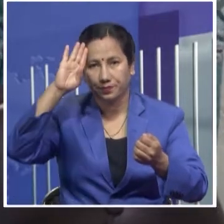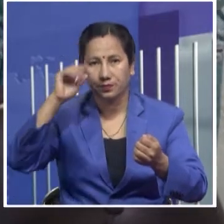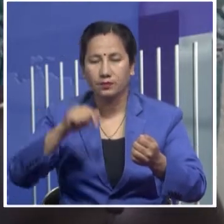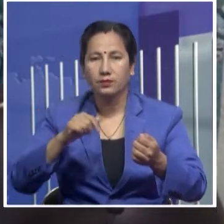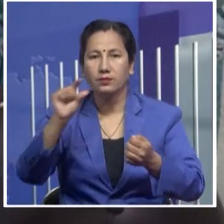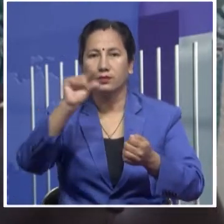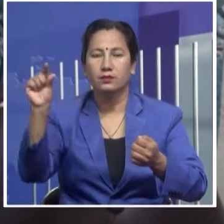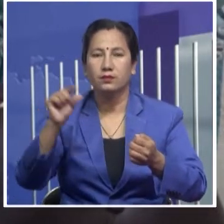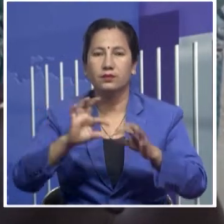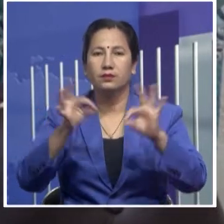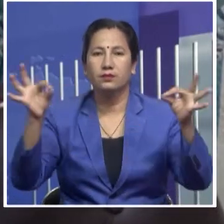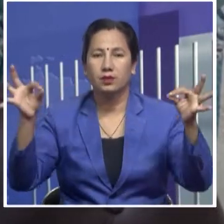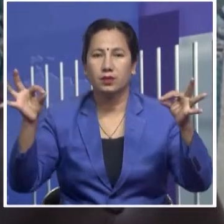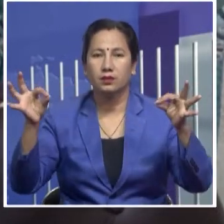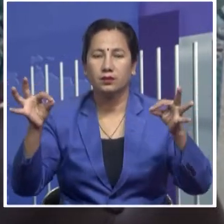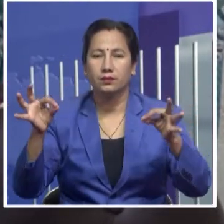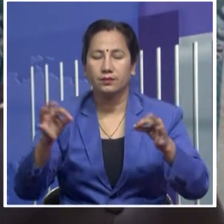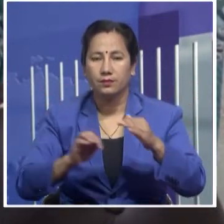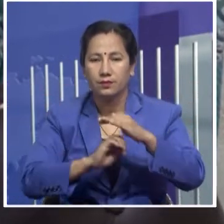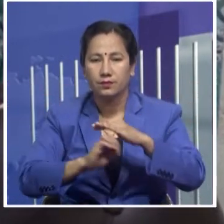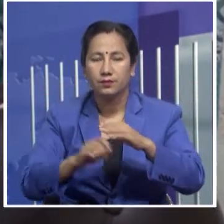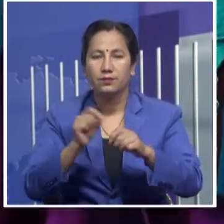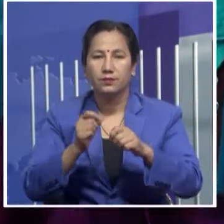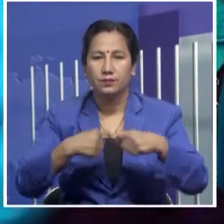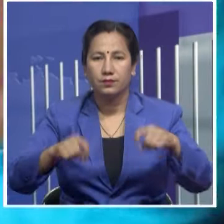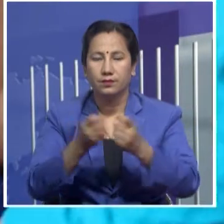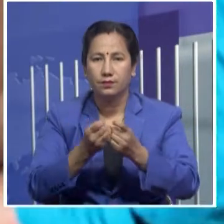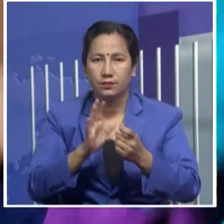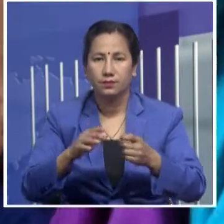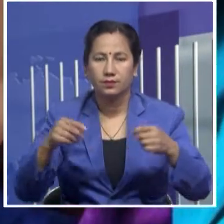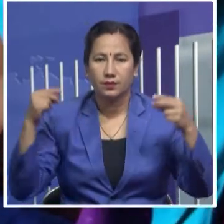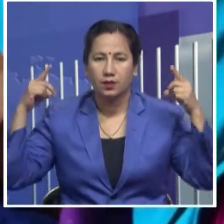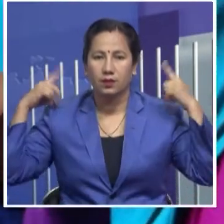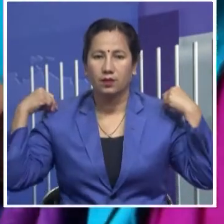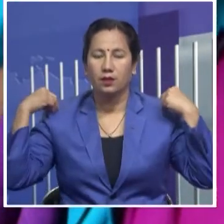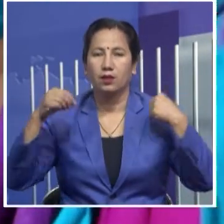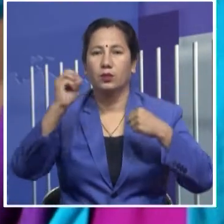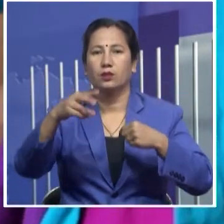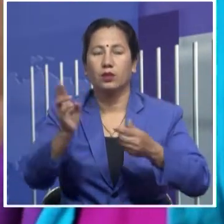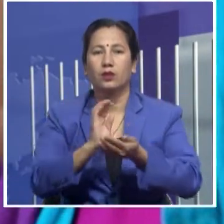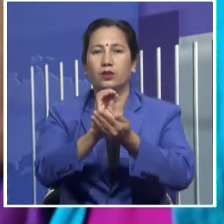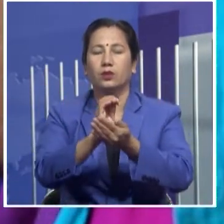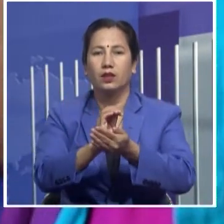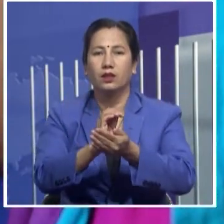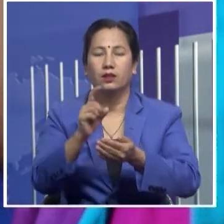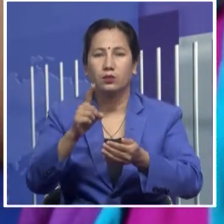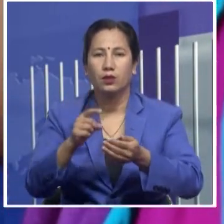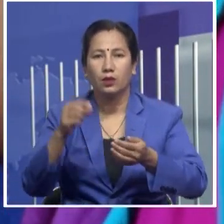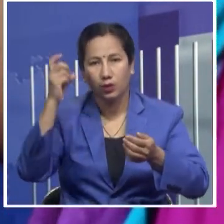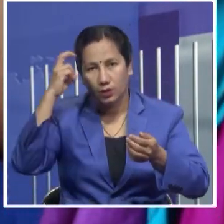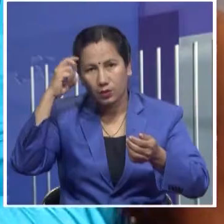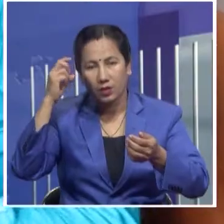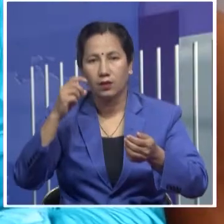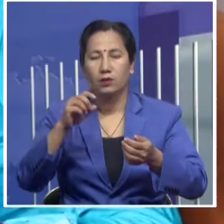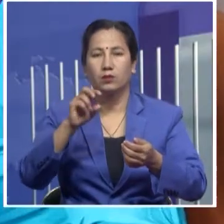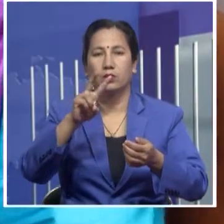त्यो विषयमा हामी विभिन्न समितिहरू बनाएर छलफलमा छौँ। नर्सहरूले दिनुभएको सेवा र गर्नुभएको योगदानको सम्झनामा विक्रम